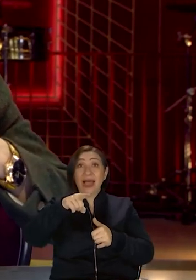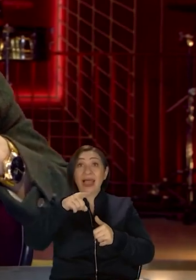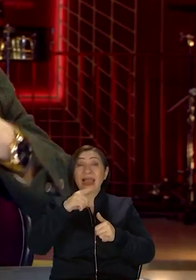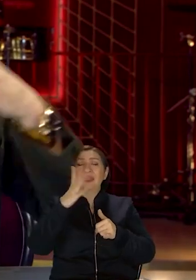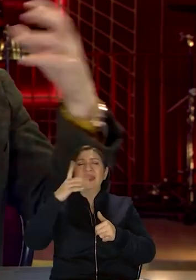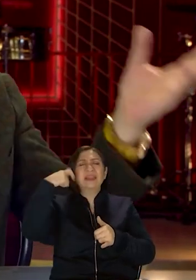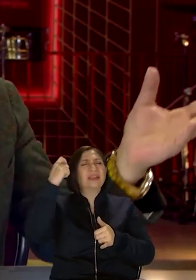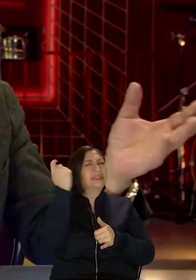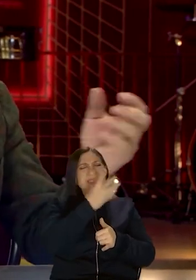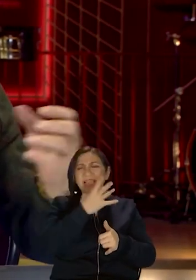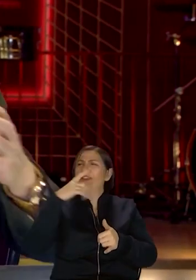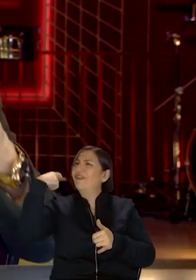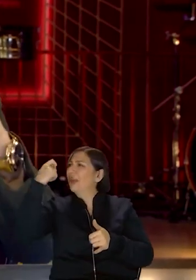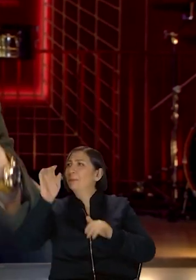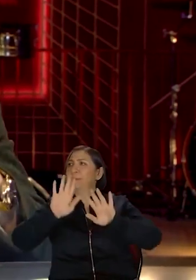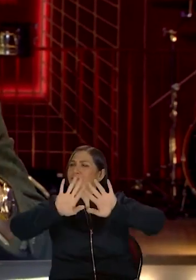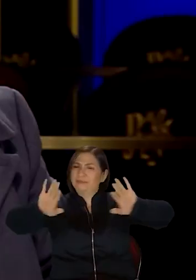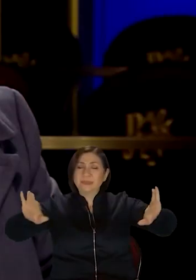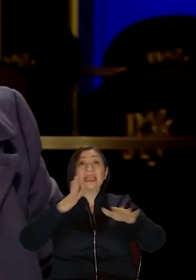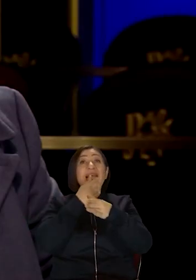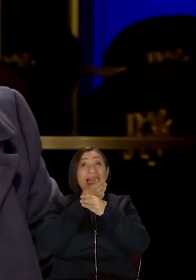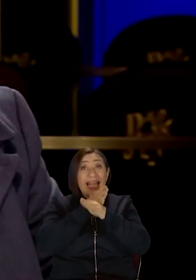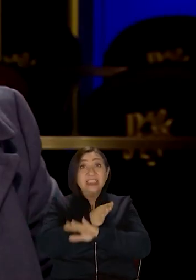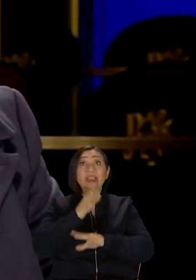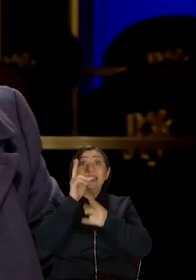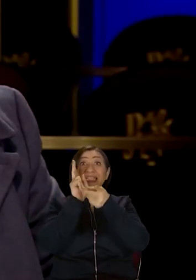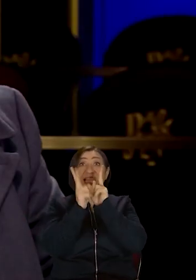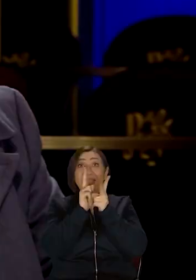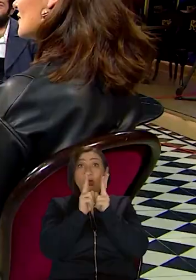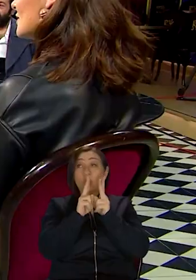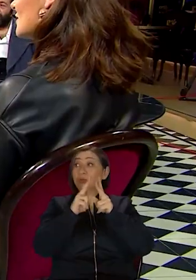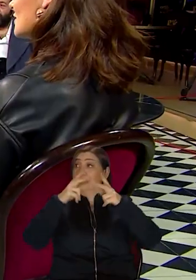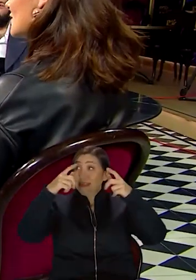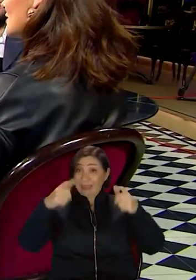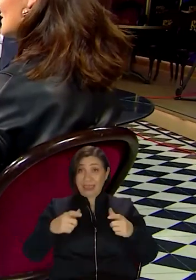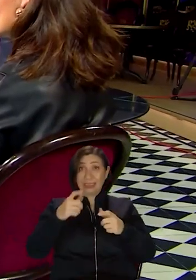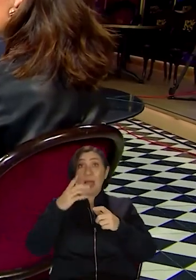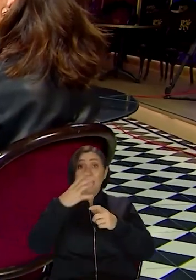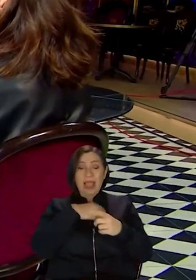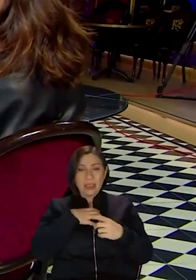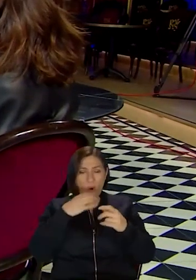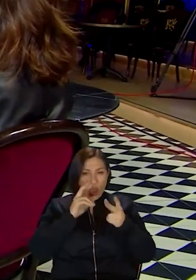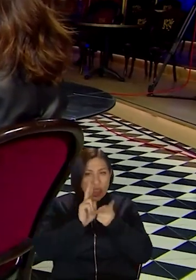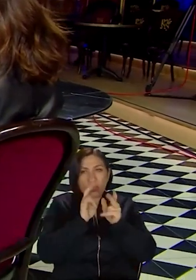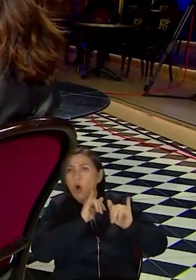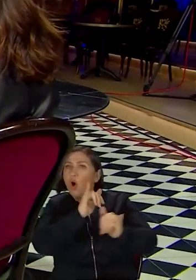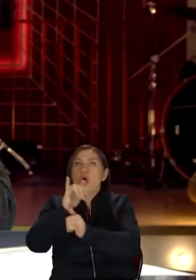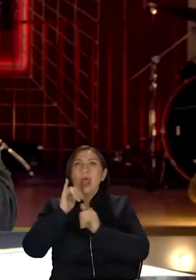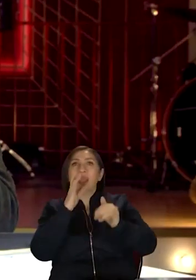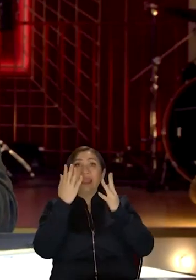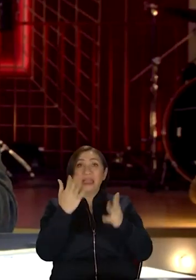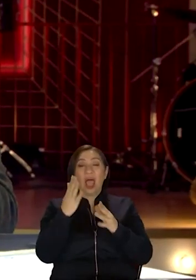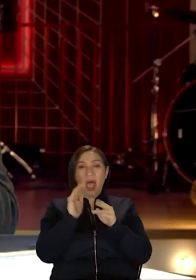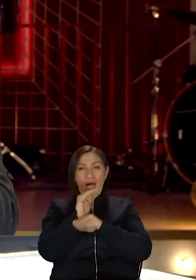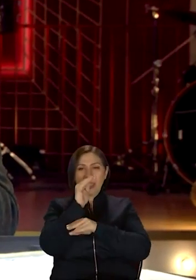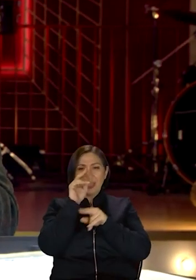ne diziler ne sinema filmleri gibi gerçekten tiyatro sahnesinde performans gösteren iyi oyunculardan